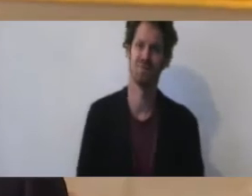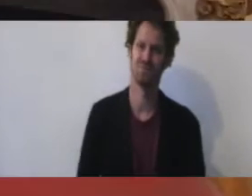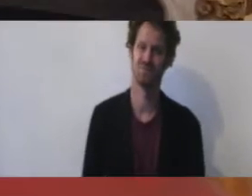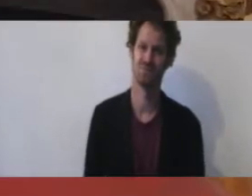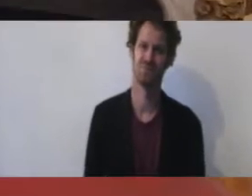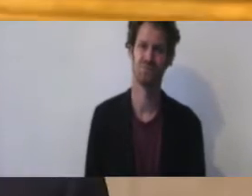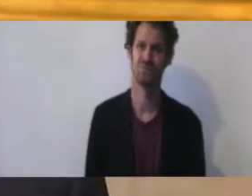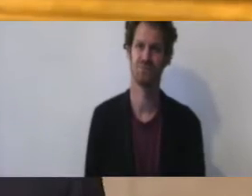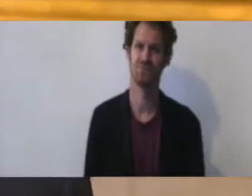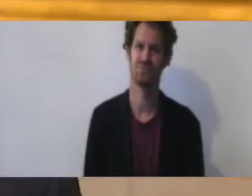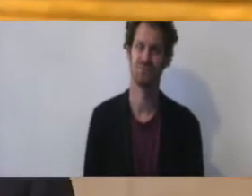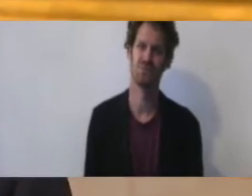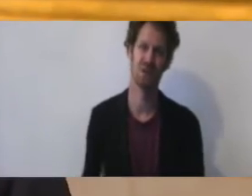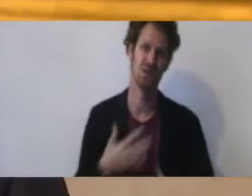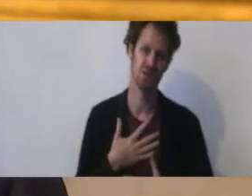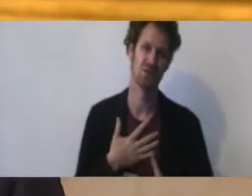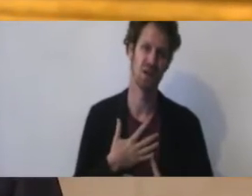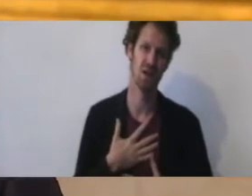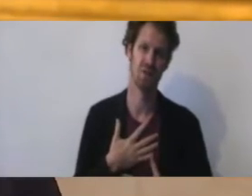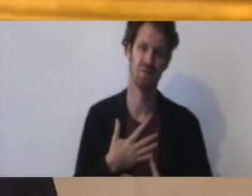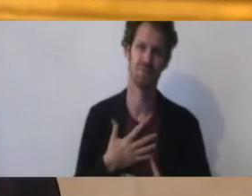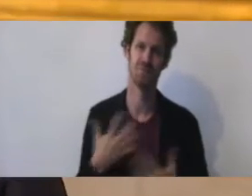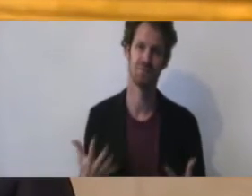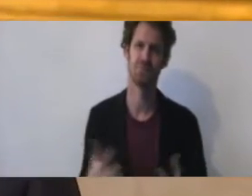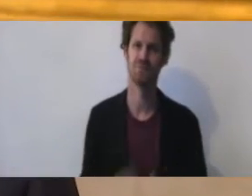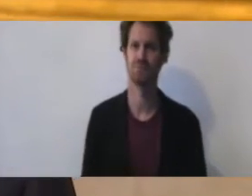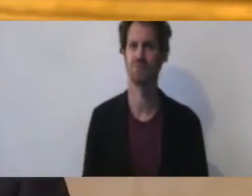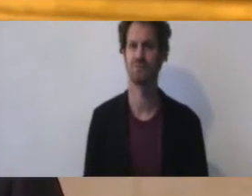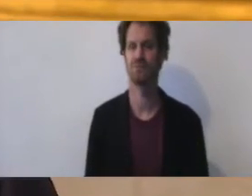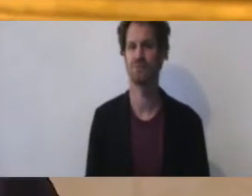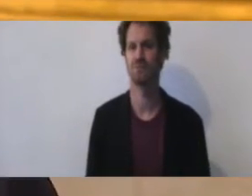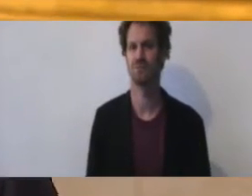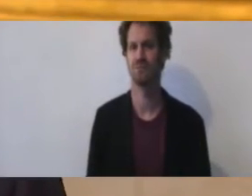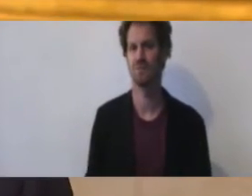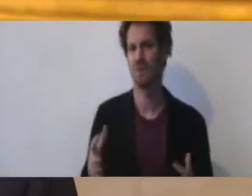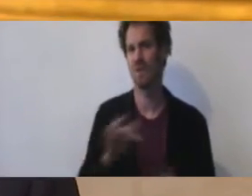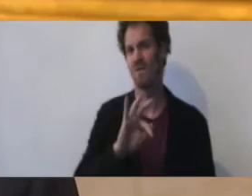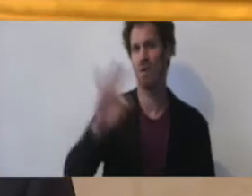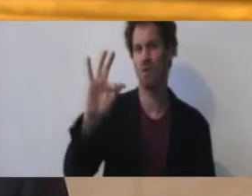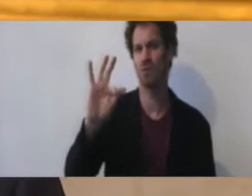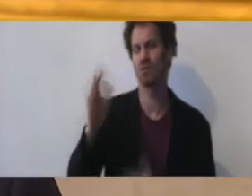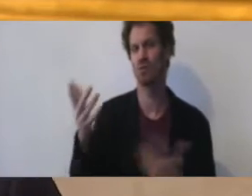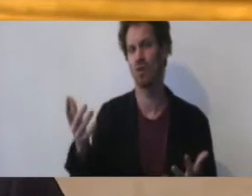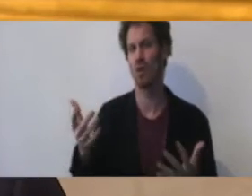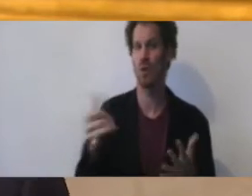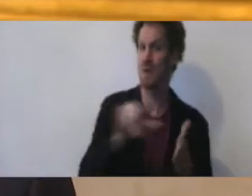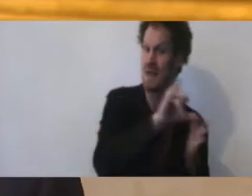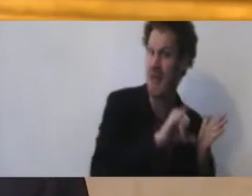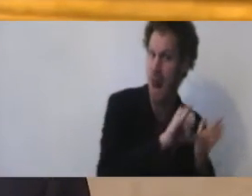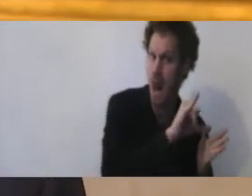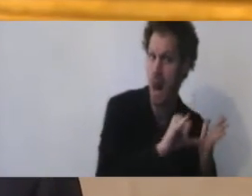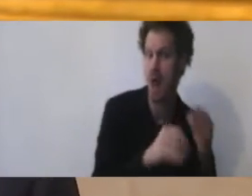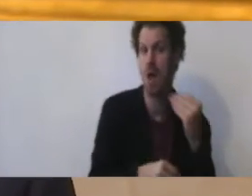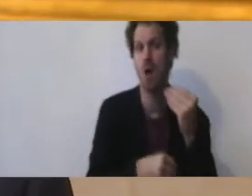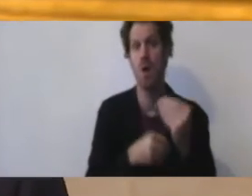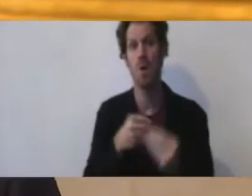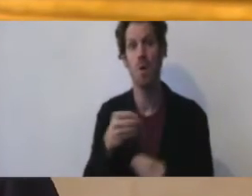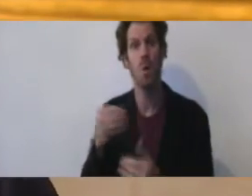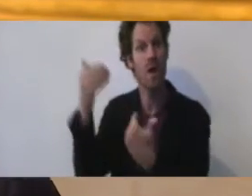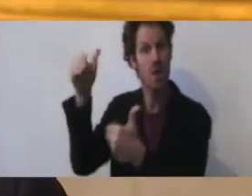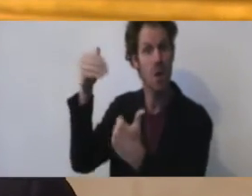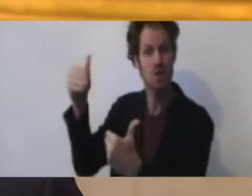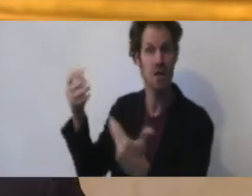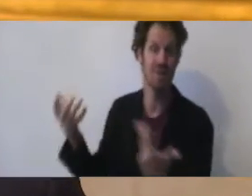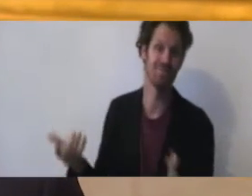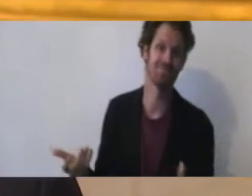malades mes chers compatriotes de métropole d'outrem ou qui vivent à l'étranger tels sont les vœux que je